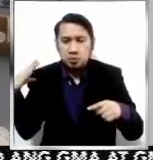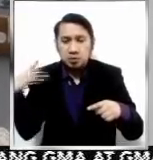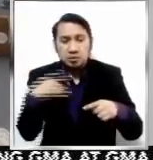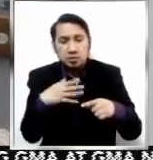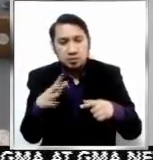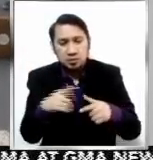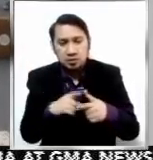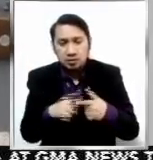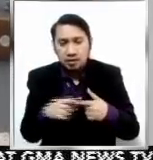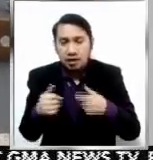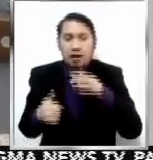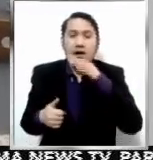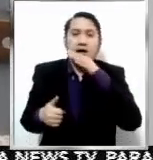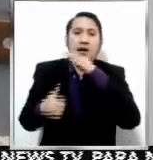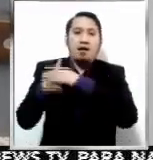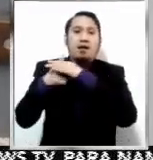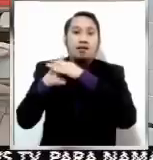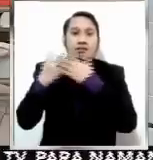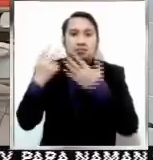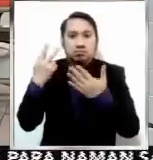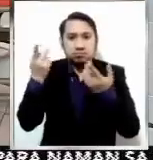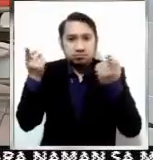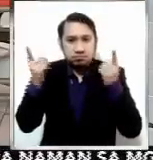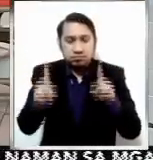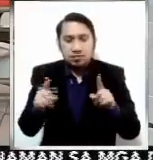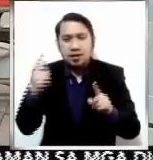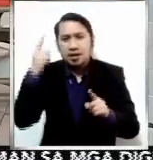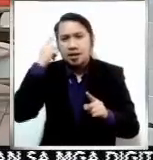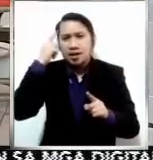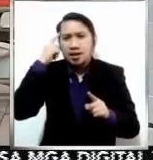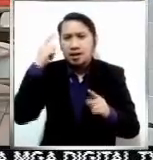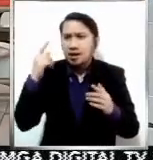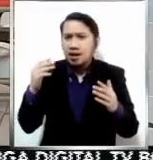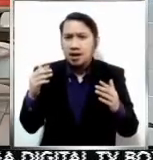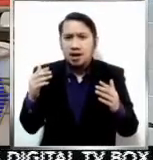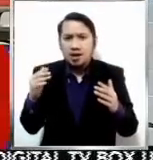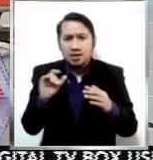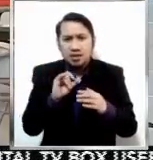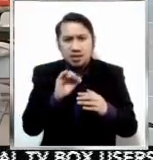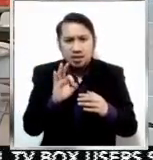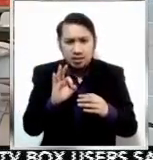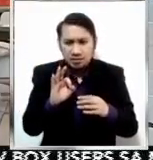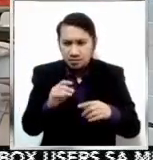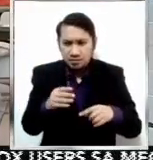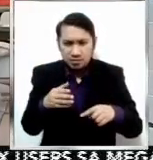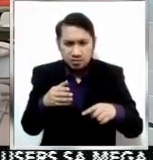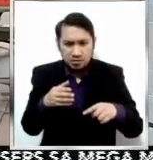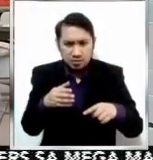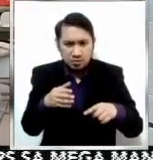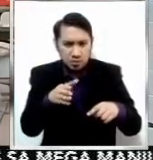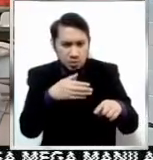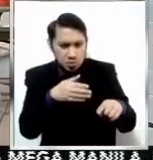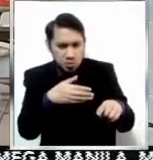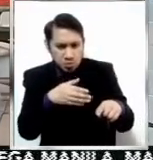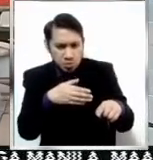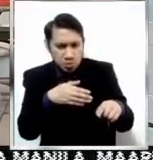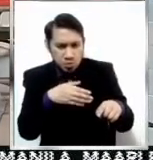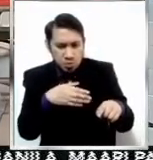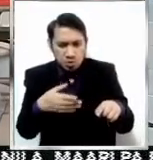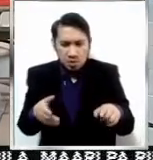moment ang biglang dumating. Naisip ko paano kung ilagay ko yung ihawan dun sa bike para mapupuntahan ko